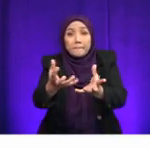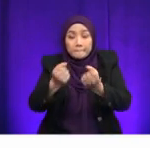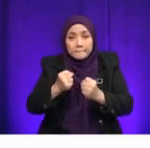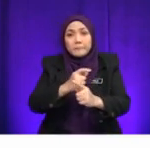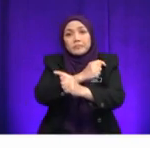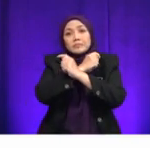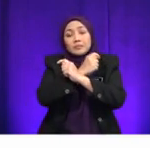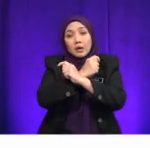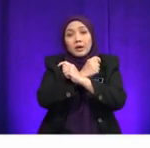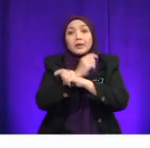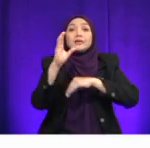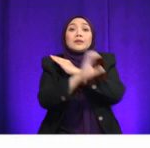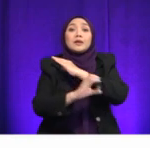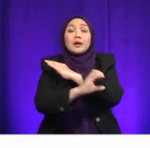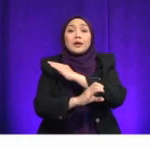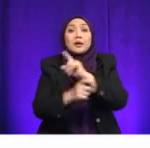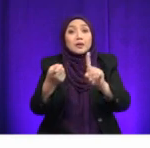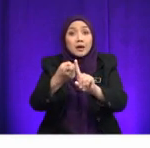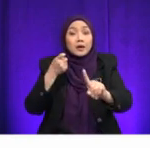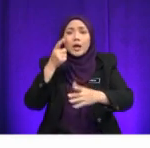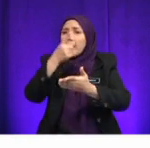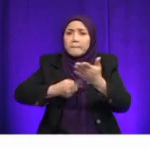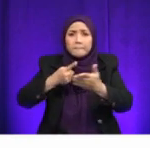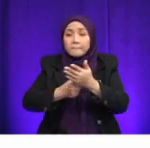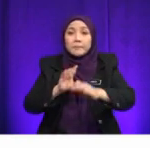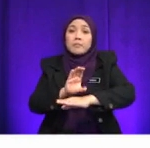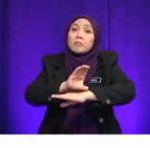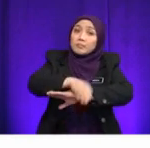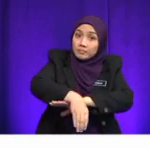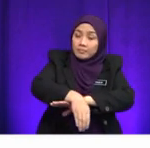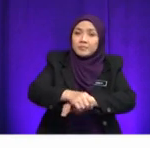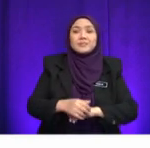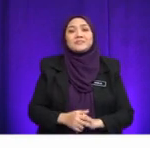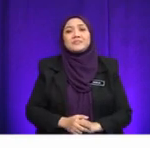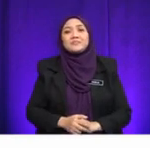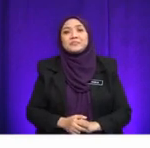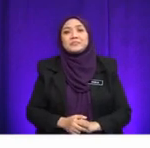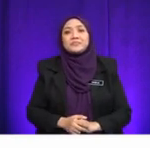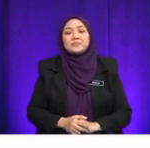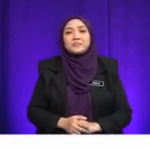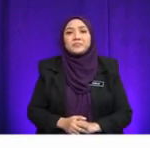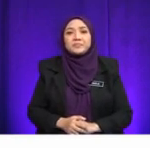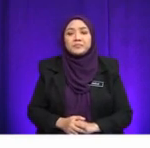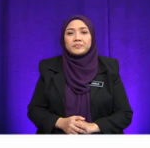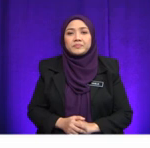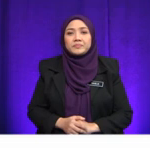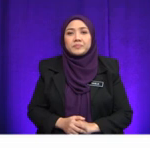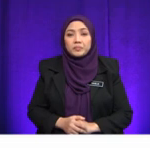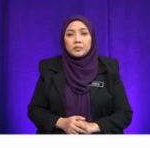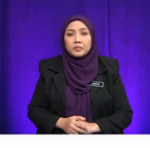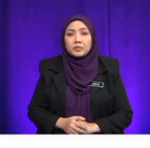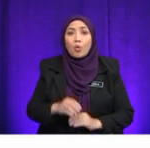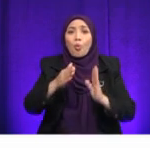ancaman Oke ayat uraian lanjutan oleh itu nah jadi ini juga penanda wacana